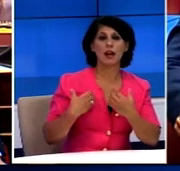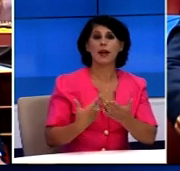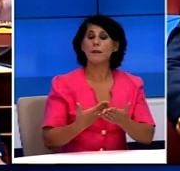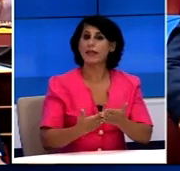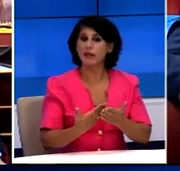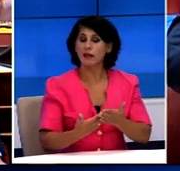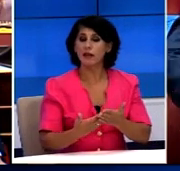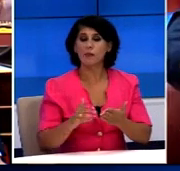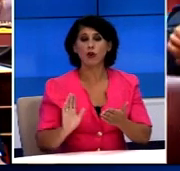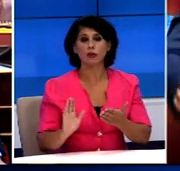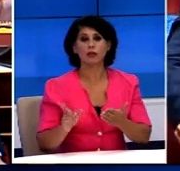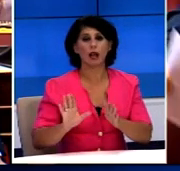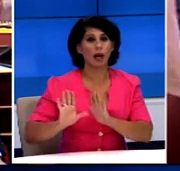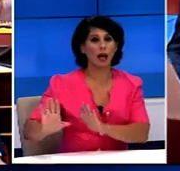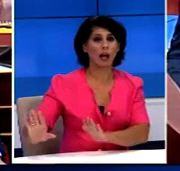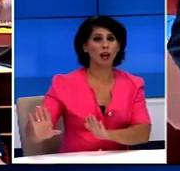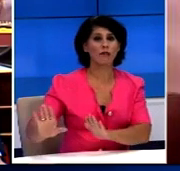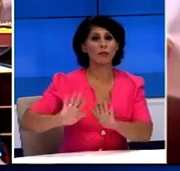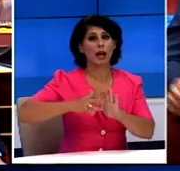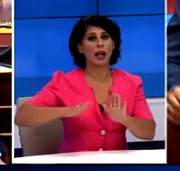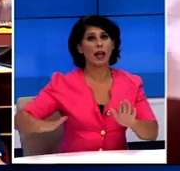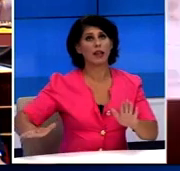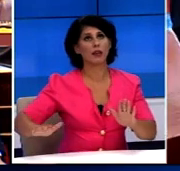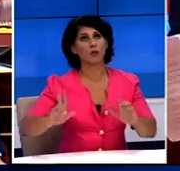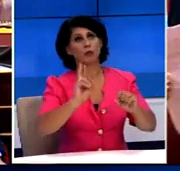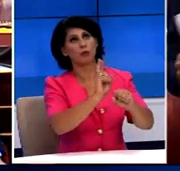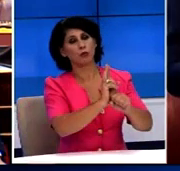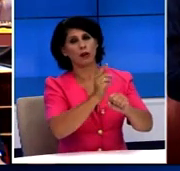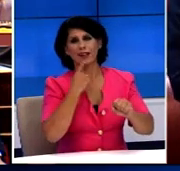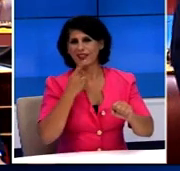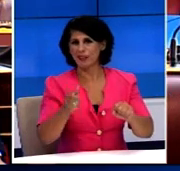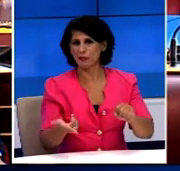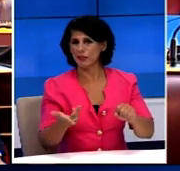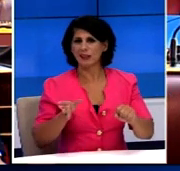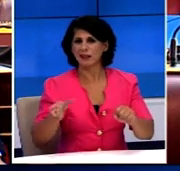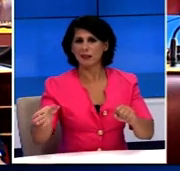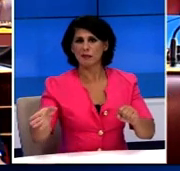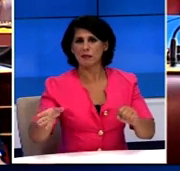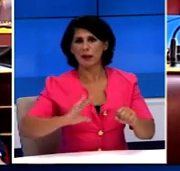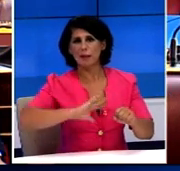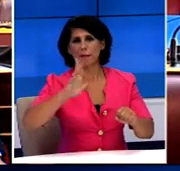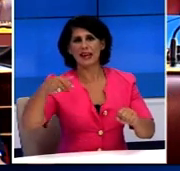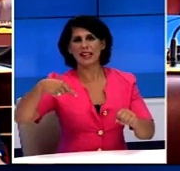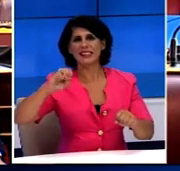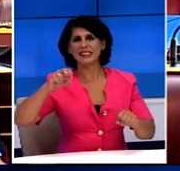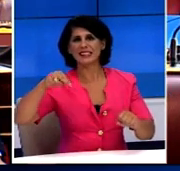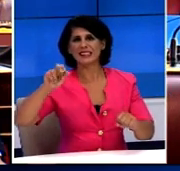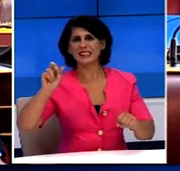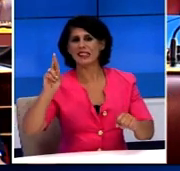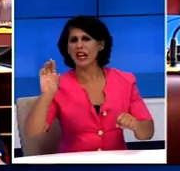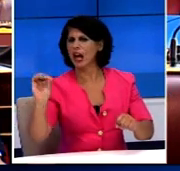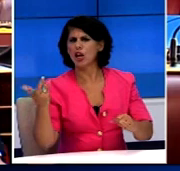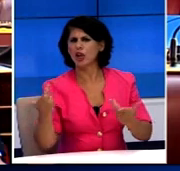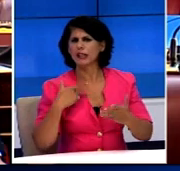επιχείρημα ότι αφήνουμε έκθετο το Αιγαίο. Δηλαδή, να σας πούμε και εμείς σήμερα, γιατί πηγαίνετε μέχρι το Τέναρο, γιατί πηγαίνετε μέχρι το